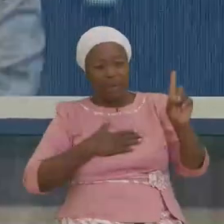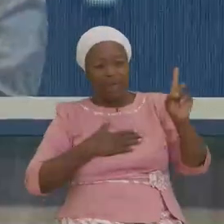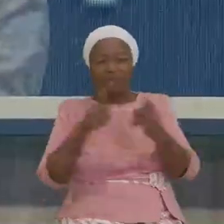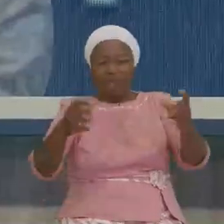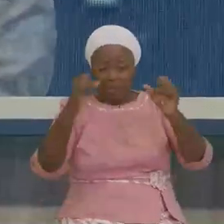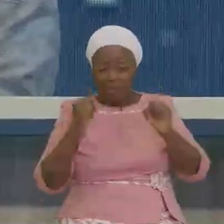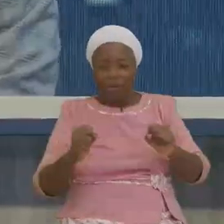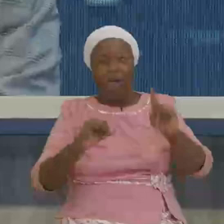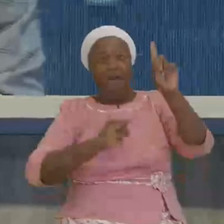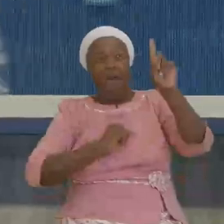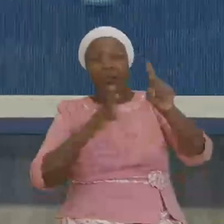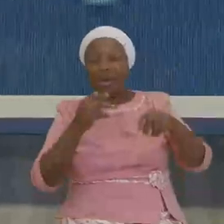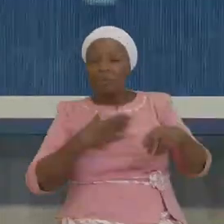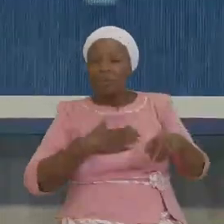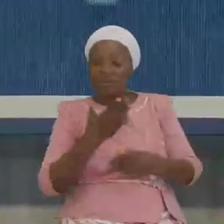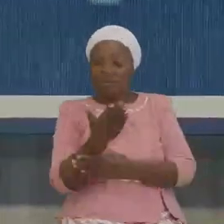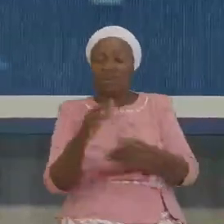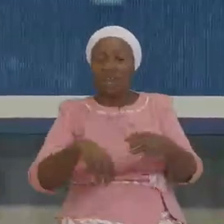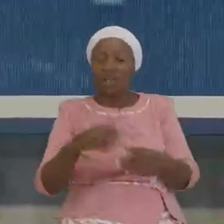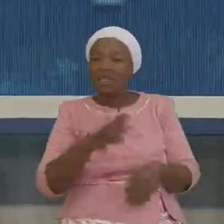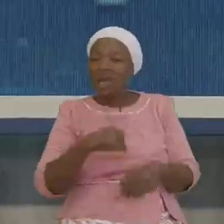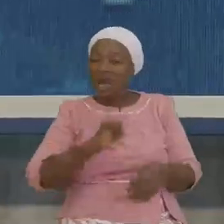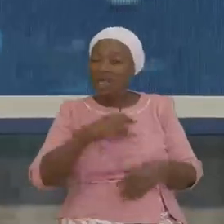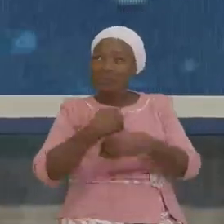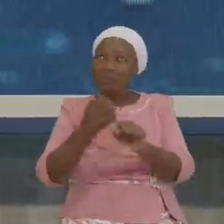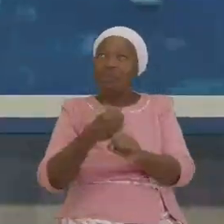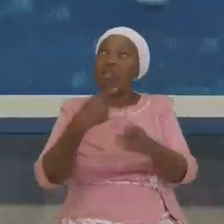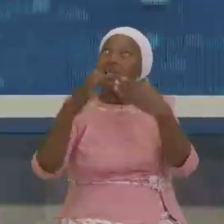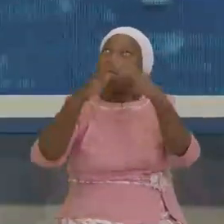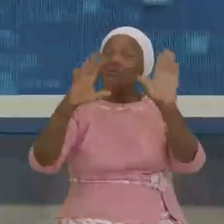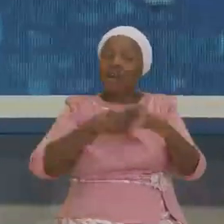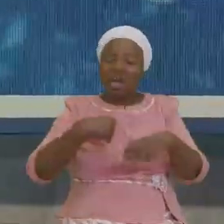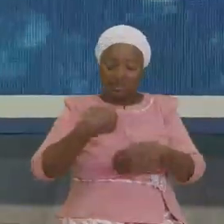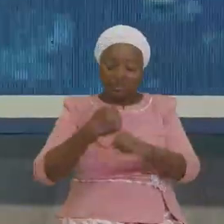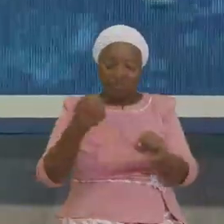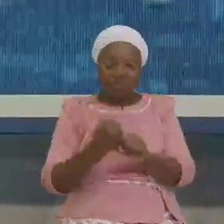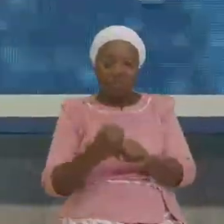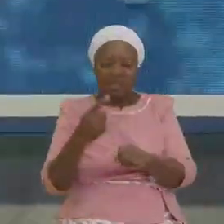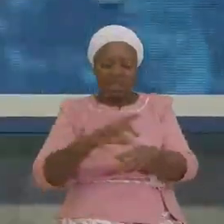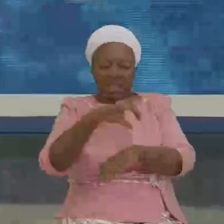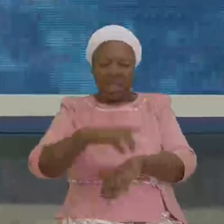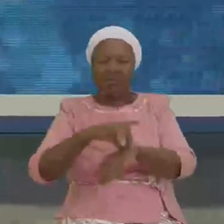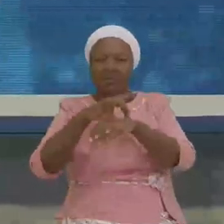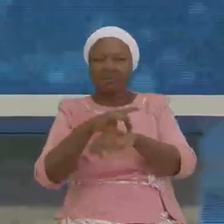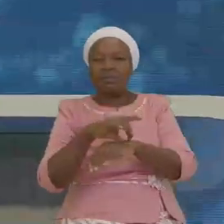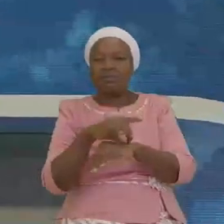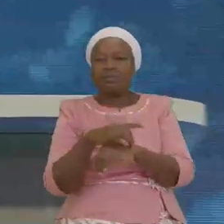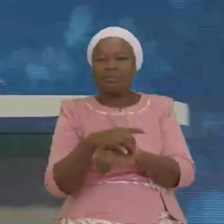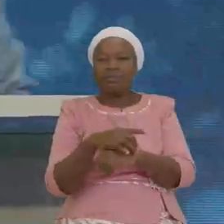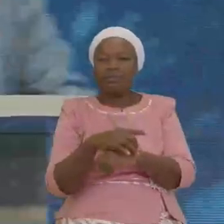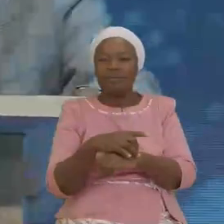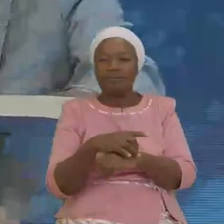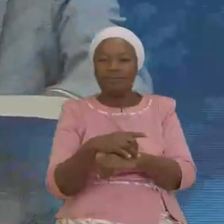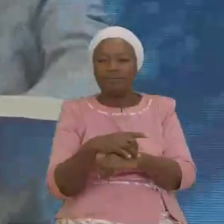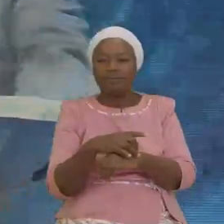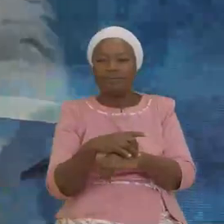dit que moi, par ma grande puissance et par mon